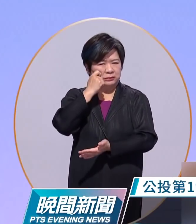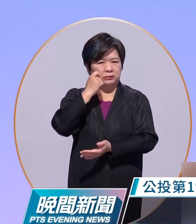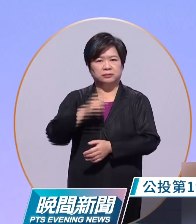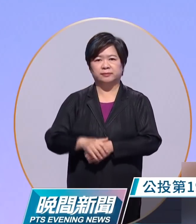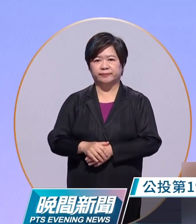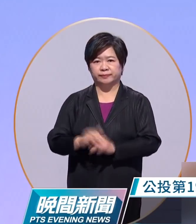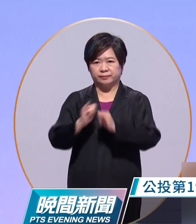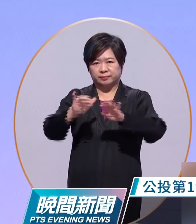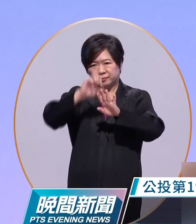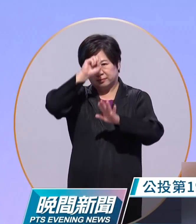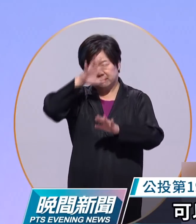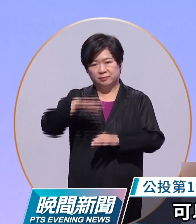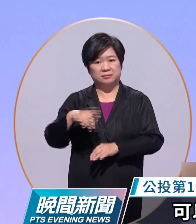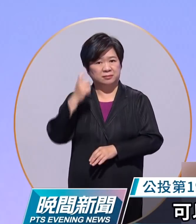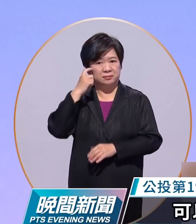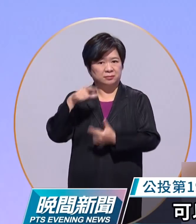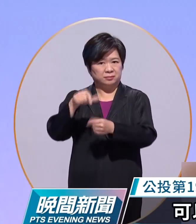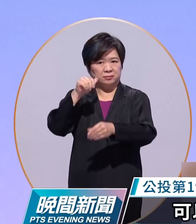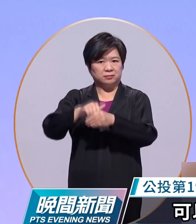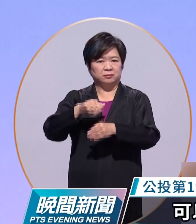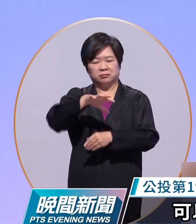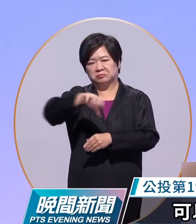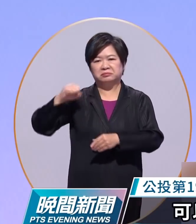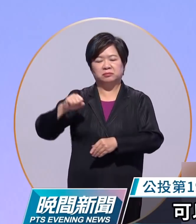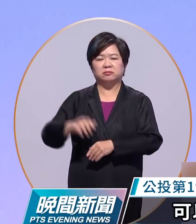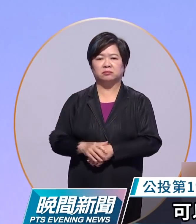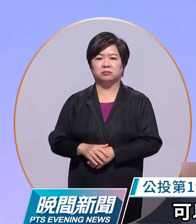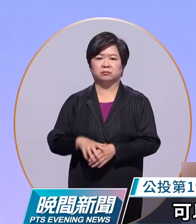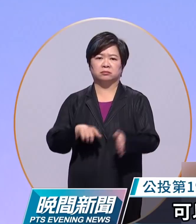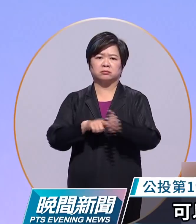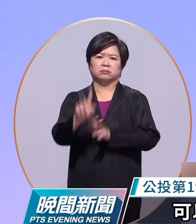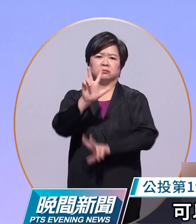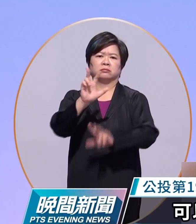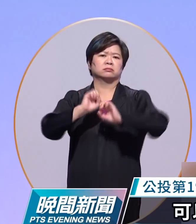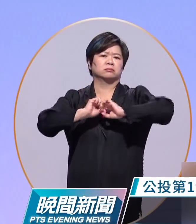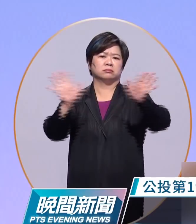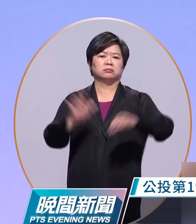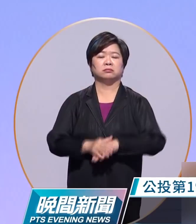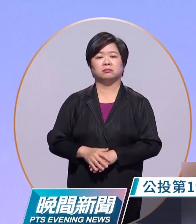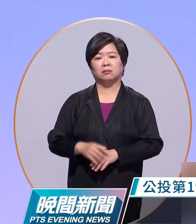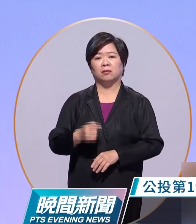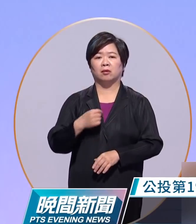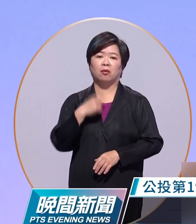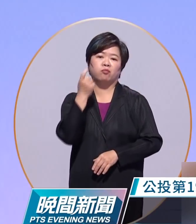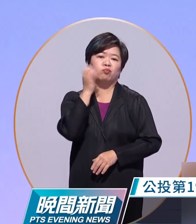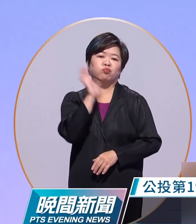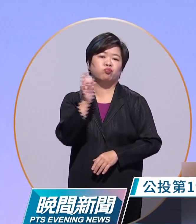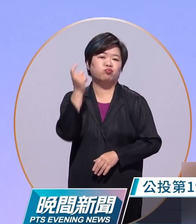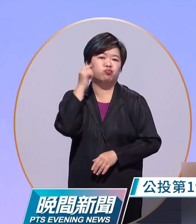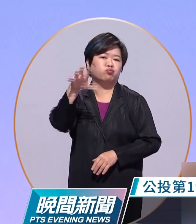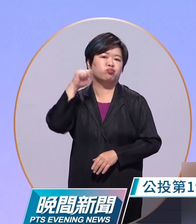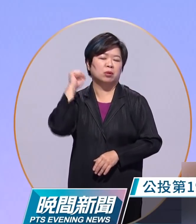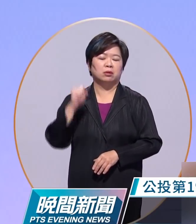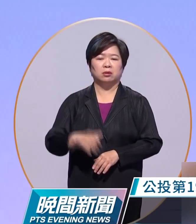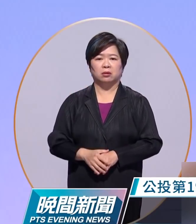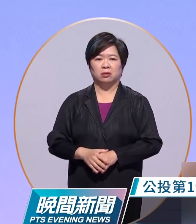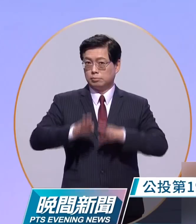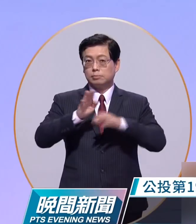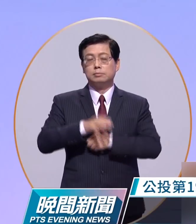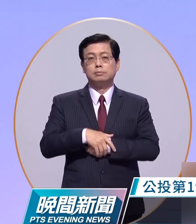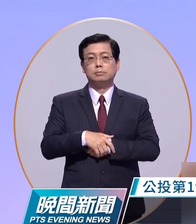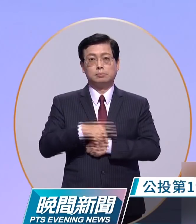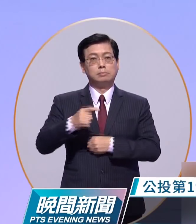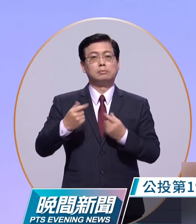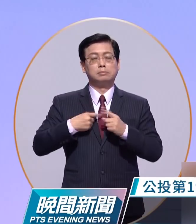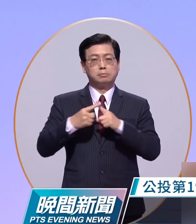进党想要没收公投，可以直接说，直接告诉百姓，你不演了，你就是想要没收，不用冠冕冕堂皇。